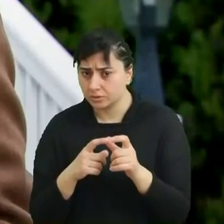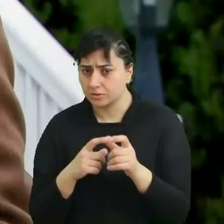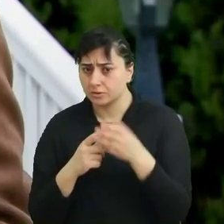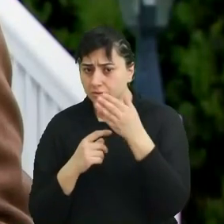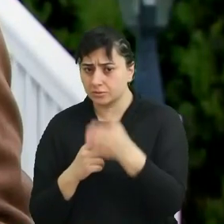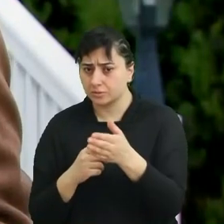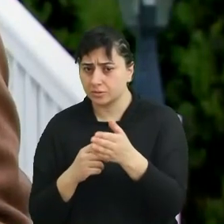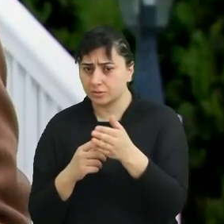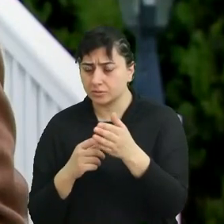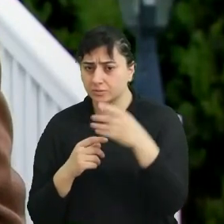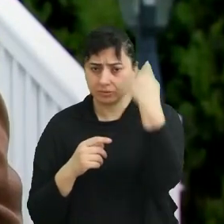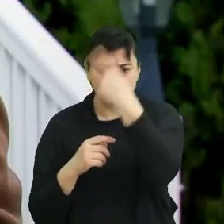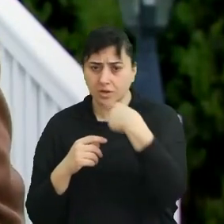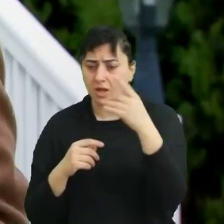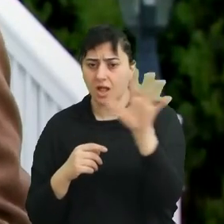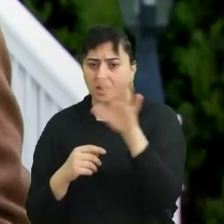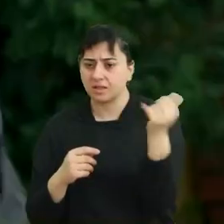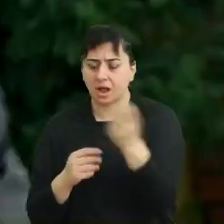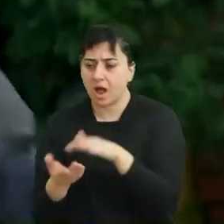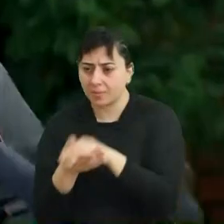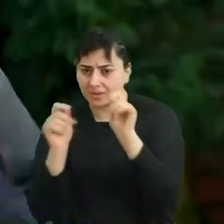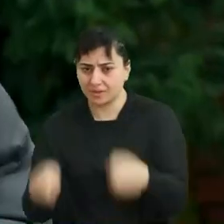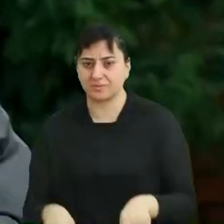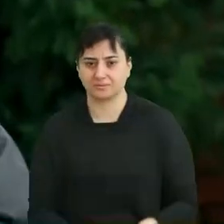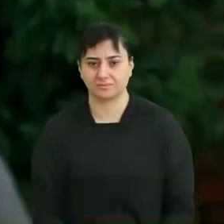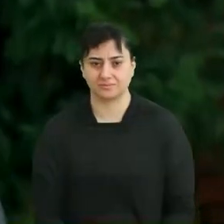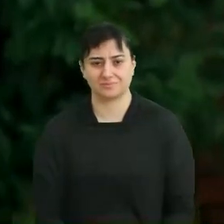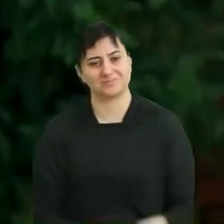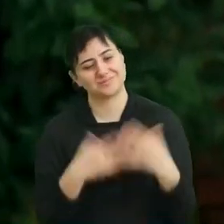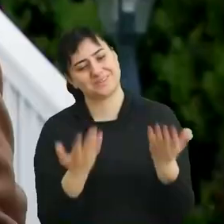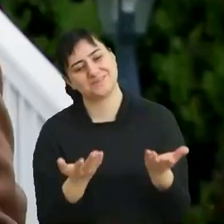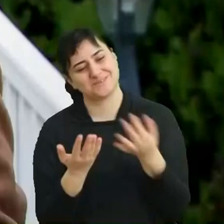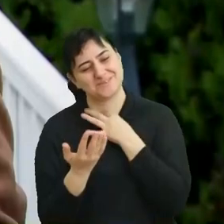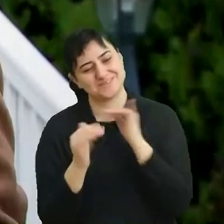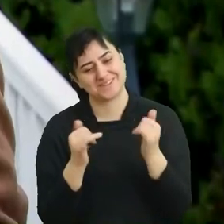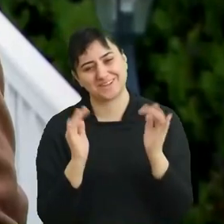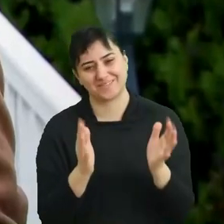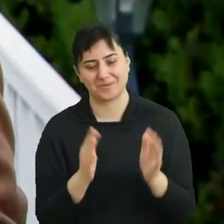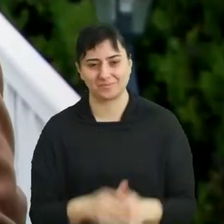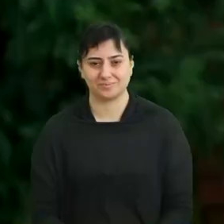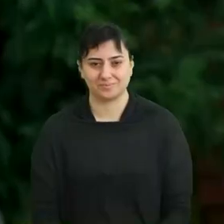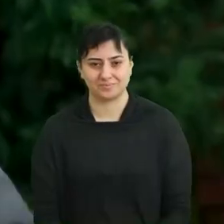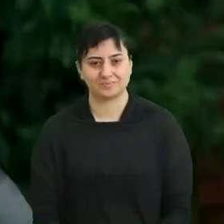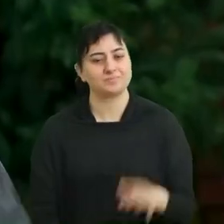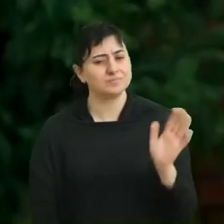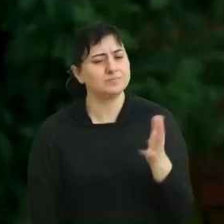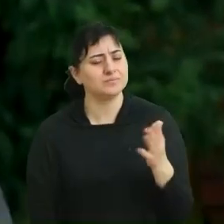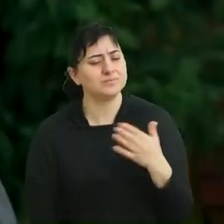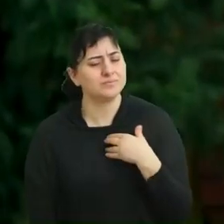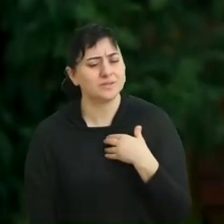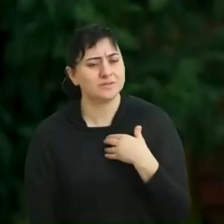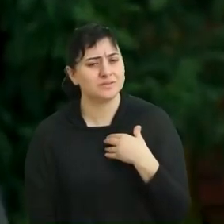o kösele suratından 50 çift ayakkabı yapılır be. Çok güzel ya, espriye devam ama. Neyse,